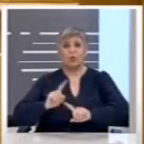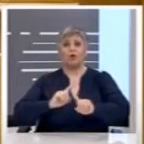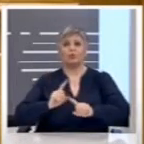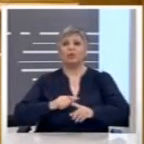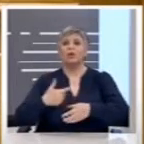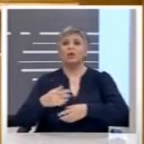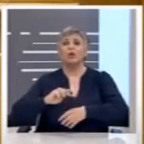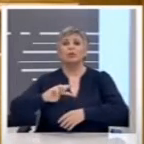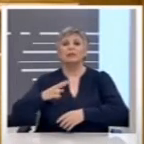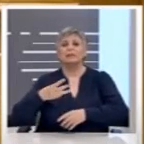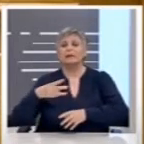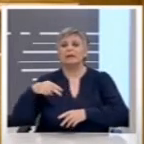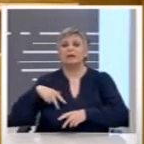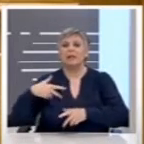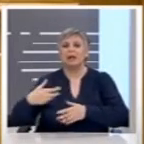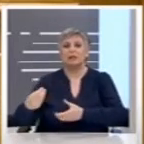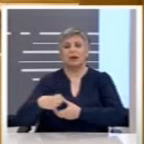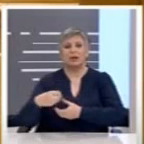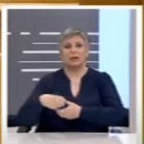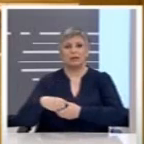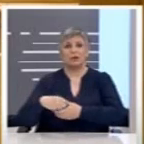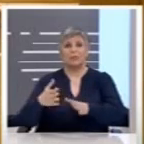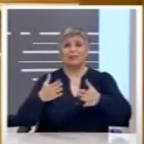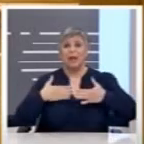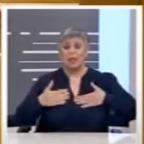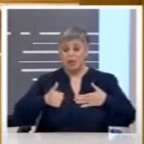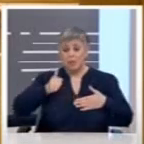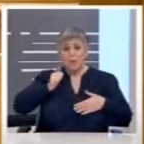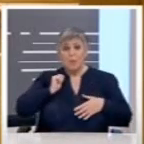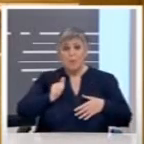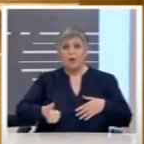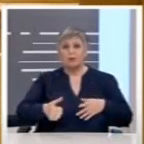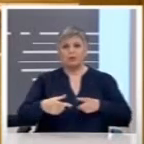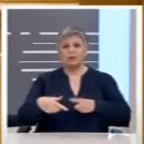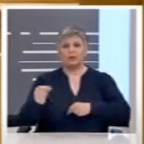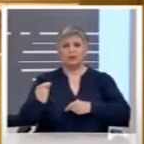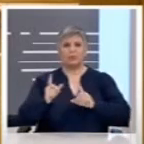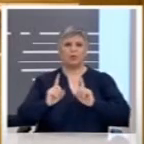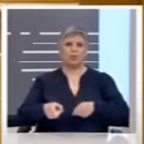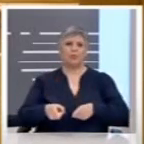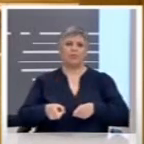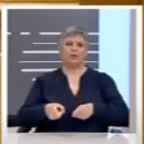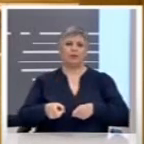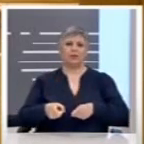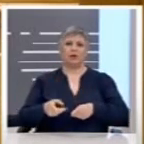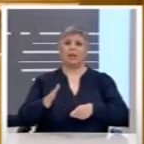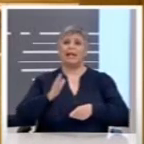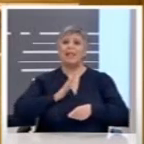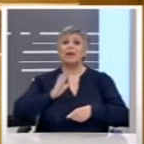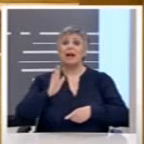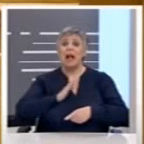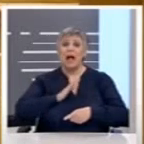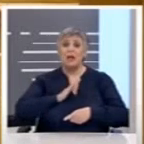τον Κυπριακό λαό να αποφασίζει ο ίδιος. Και όταν λέω ο Κυπριακός λαός να αποφασίζει ο ίδιος, εννοώ τις δύο